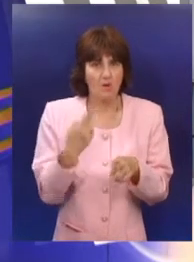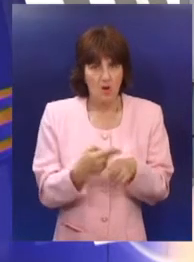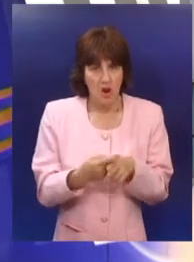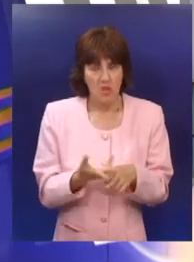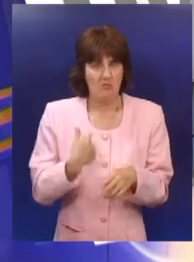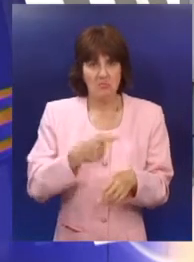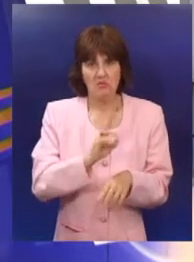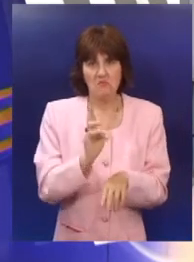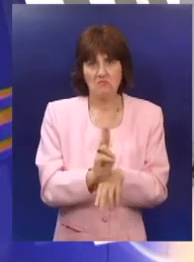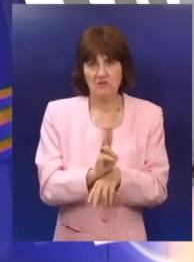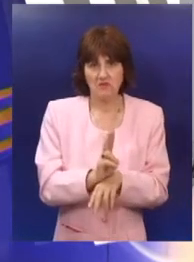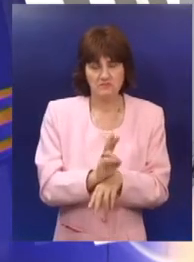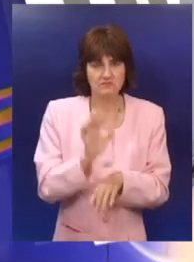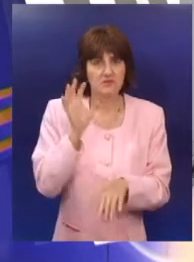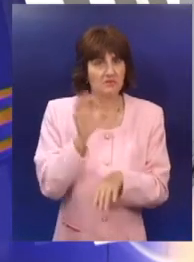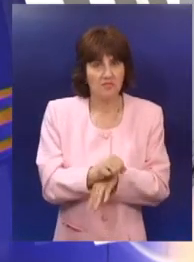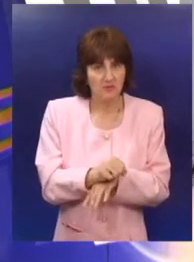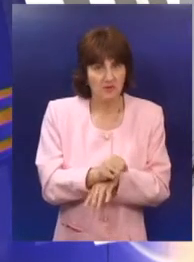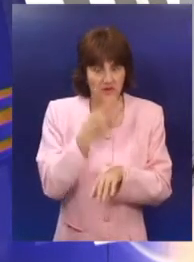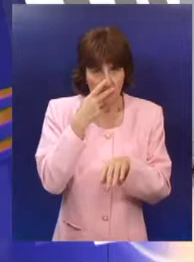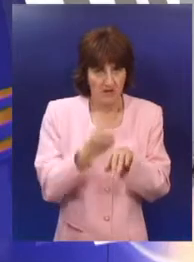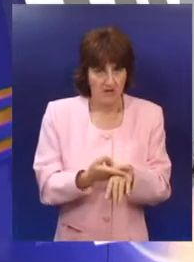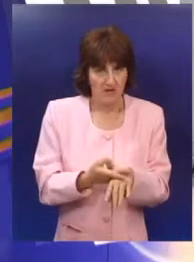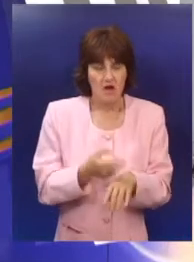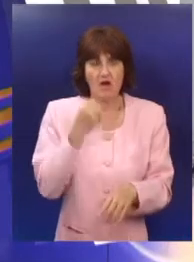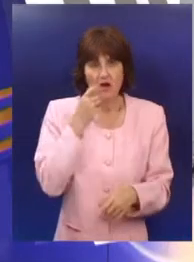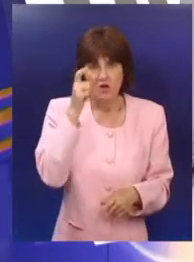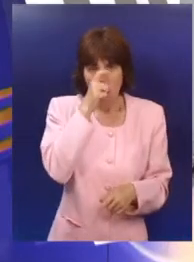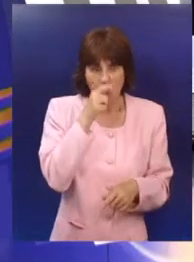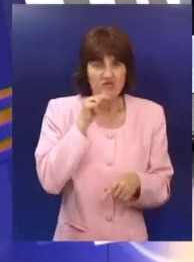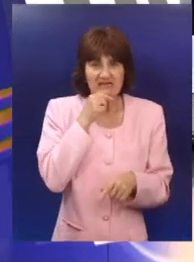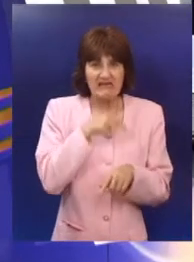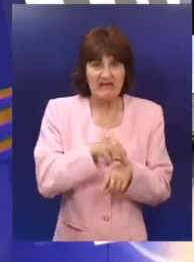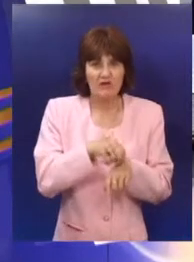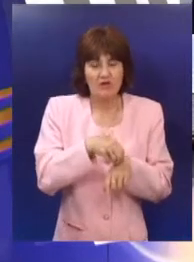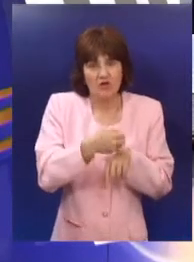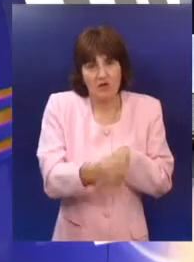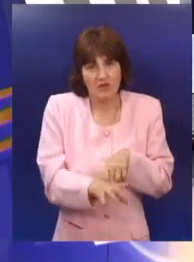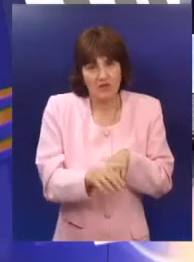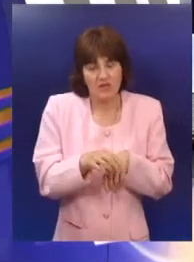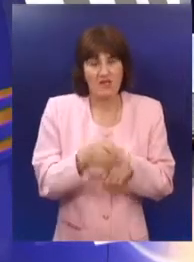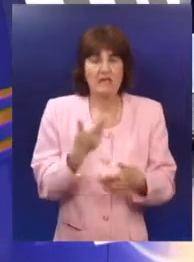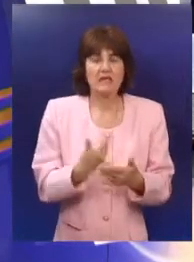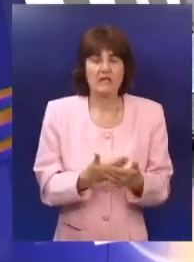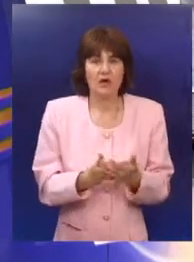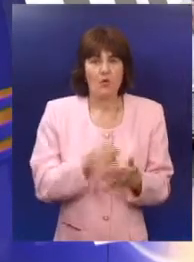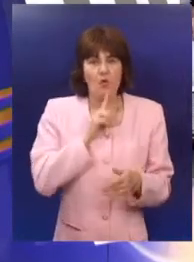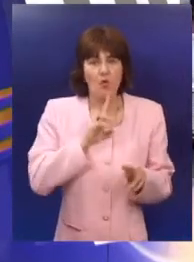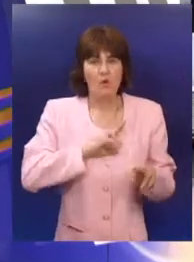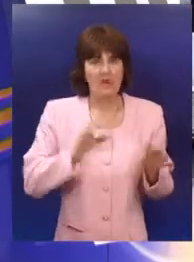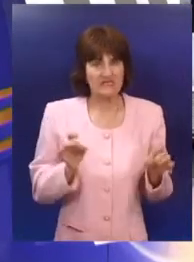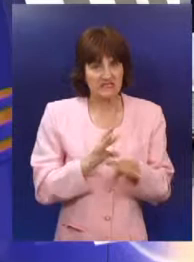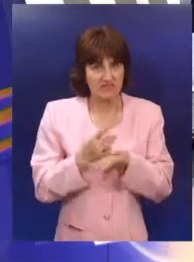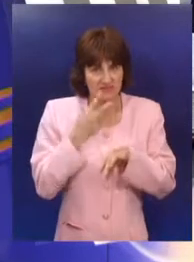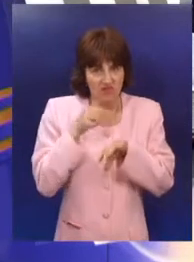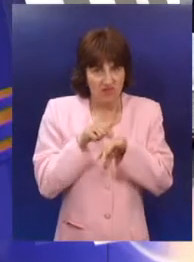i često prolazi neopaženo. Ukoliko se krpelj ne primeti na vreme, nakon što se on napije krvi, otpadne sa kože. Oni koji imaju